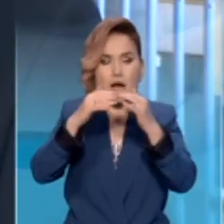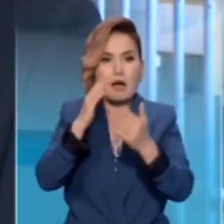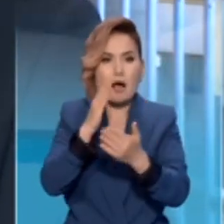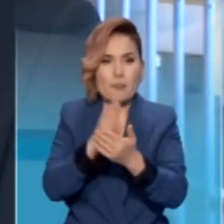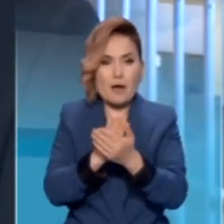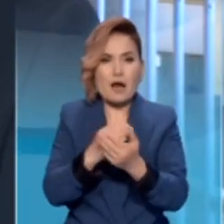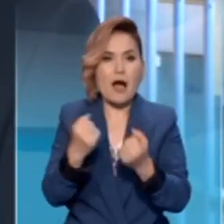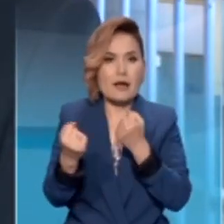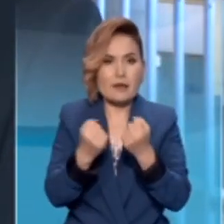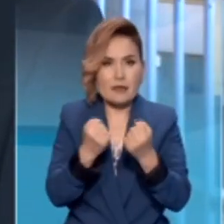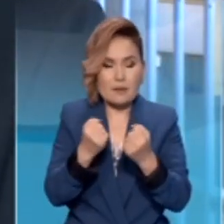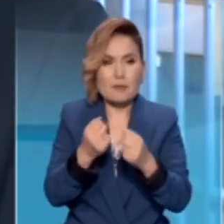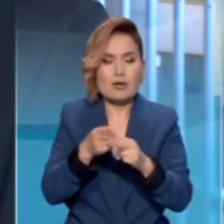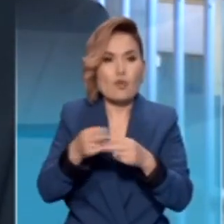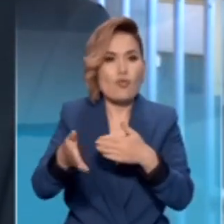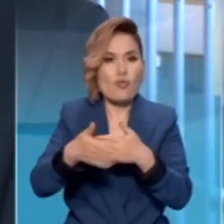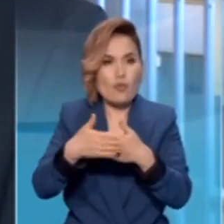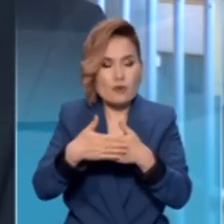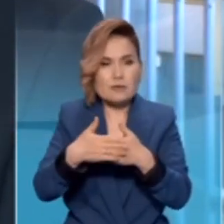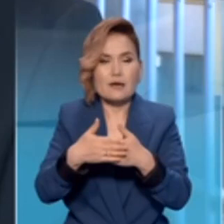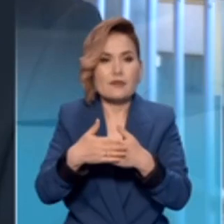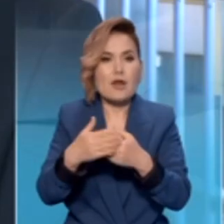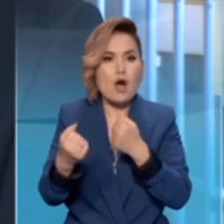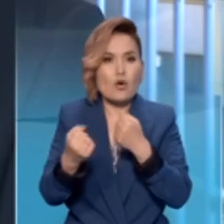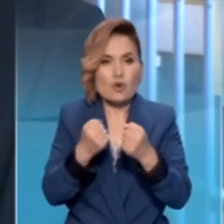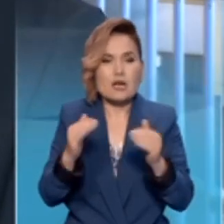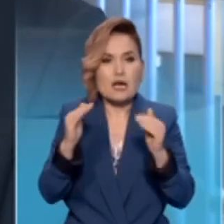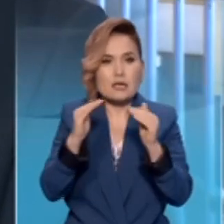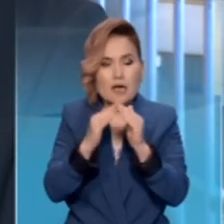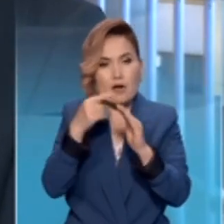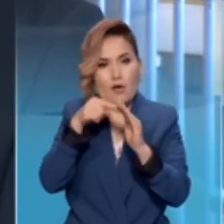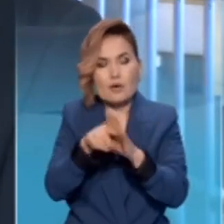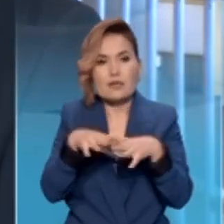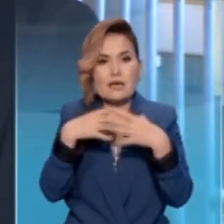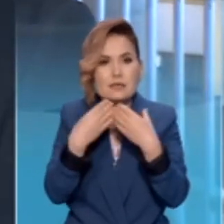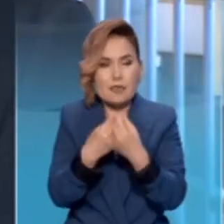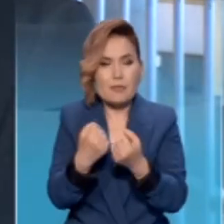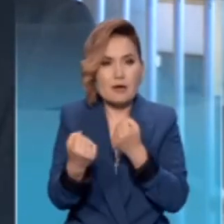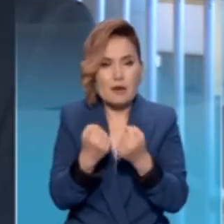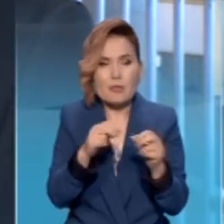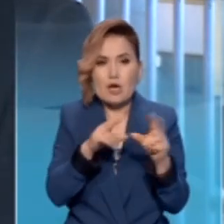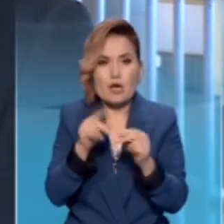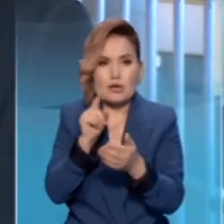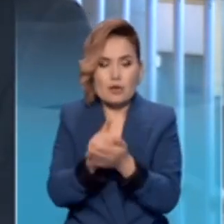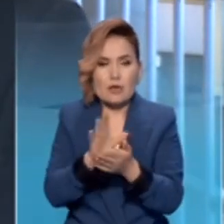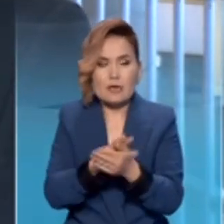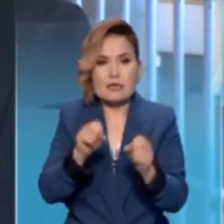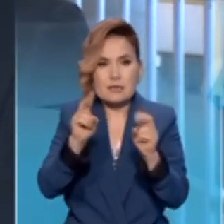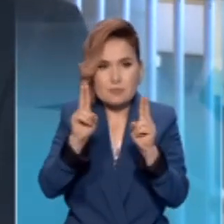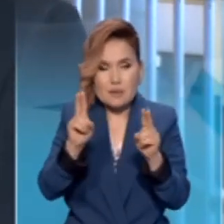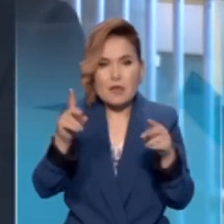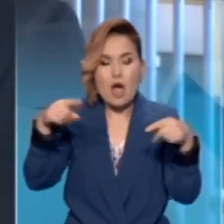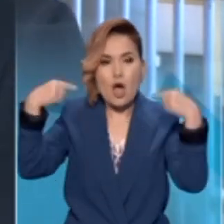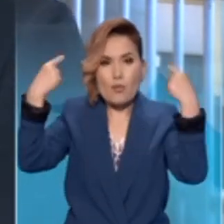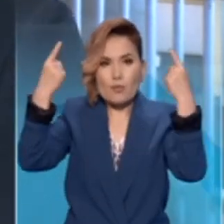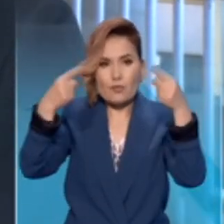dediğinde, bosağının nezi küşüytü üçün, mağanası küşüytü üçün, sol Koskar Mitra'a kep, arkar mitra